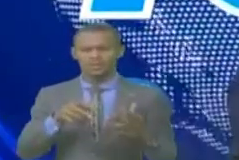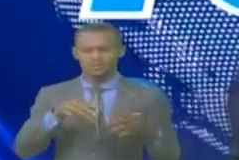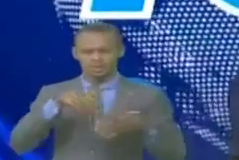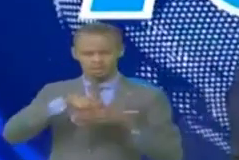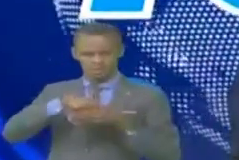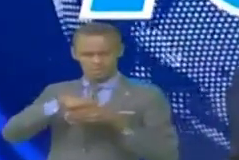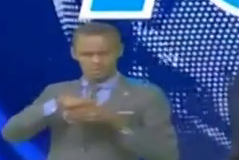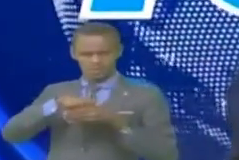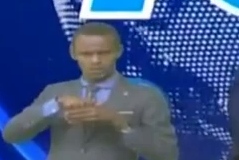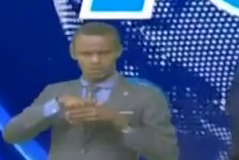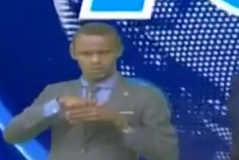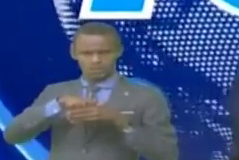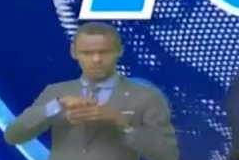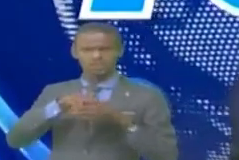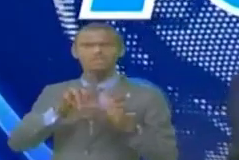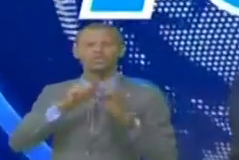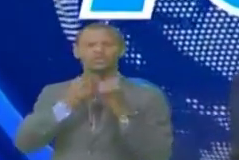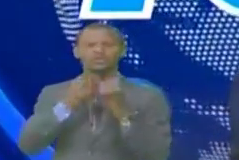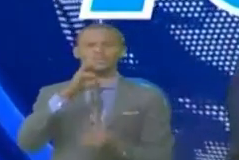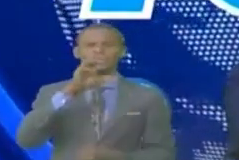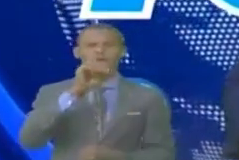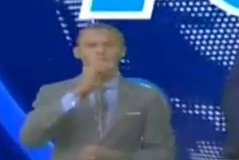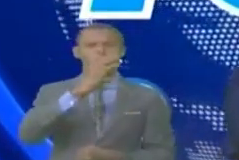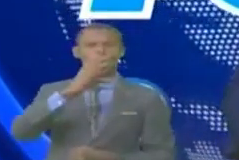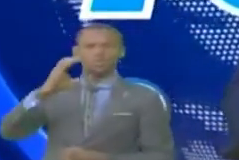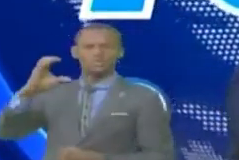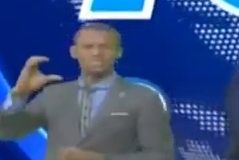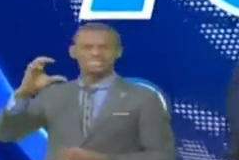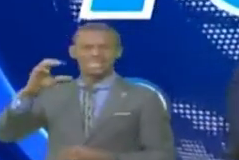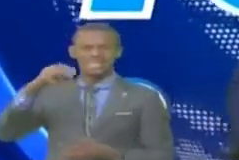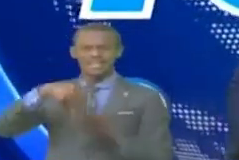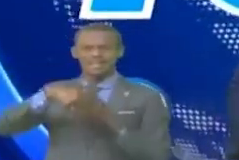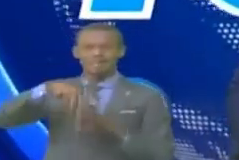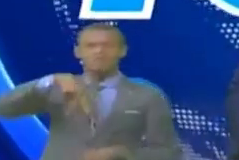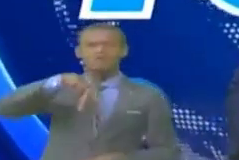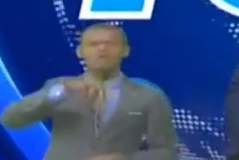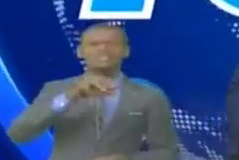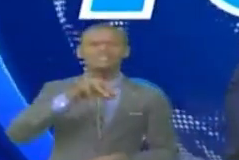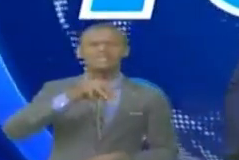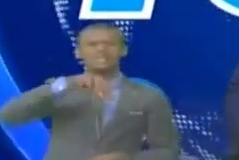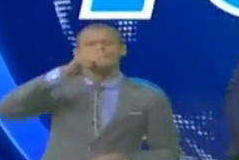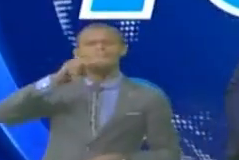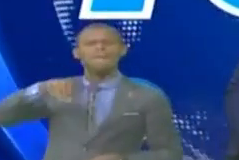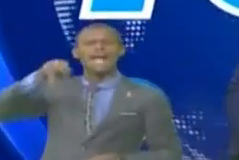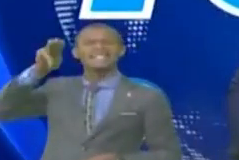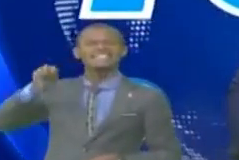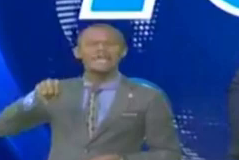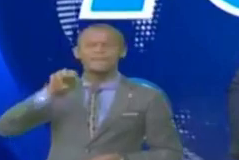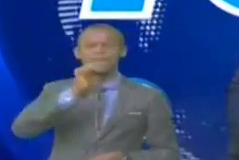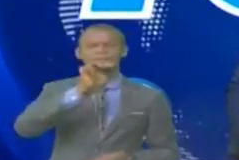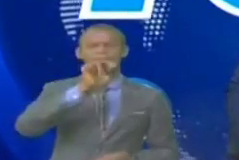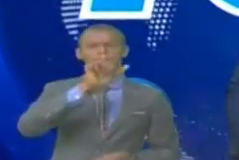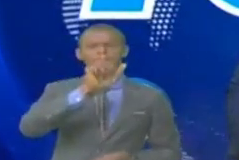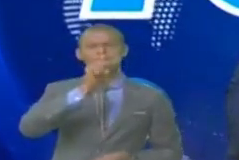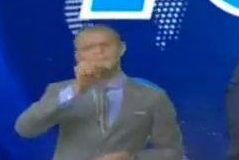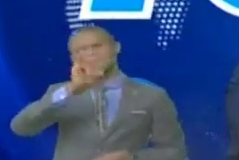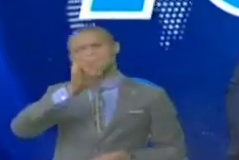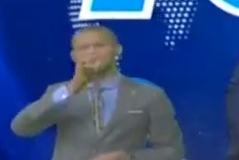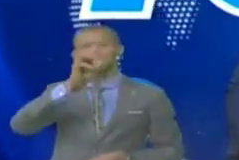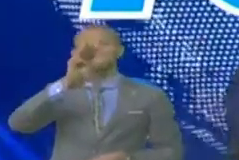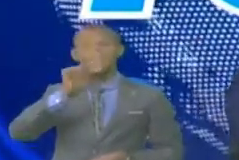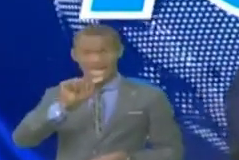direction provinciale de l'Office congolais de contrôle Maniema, René Oumumbu Mukando cède son fauteuil à